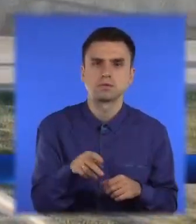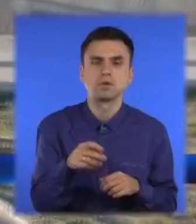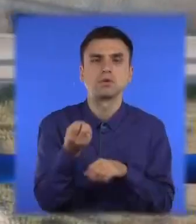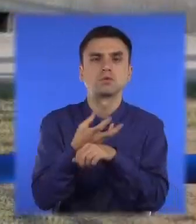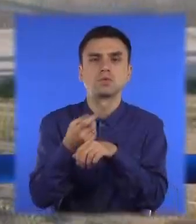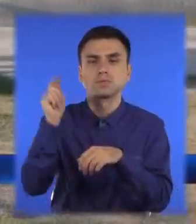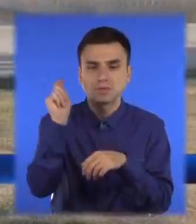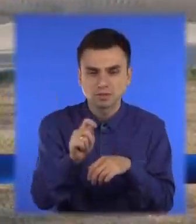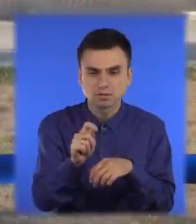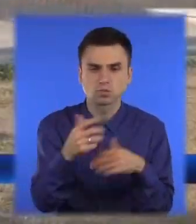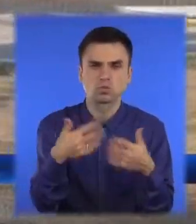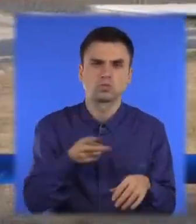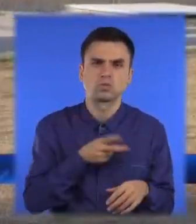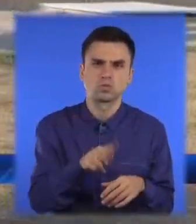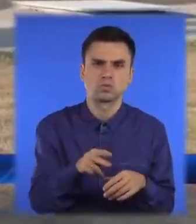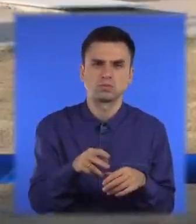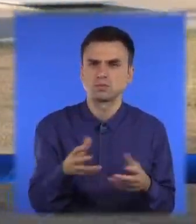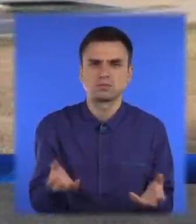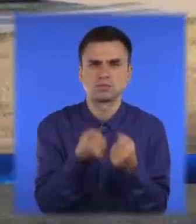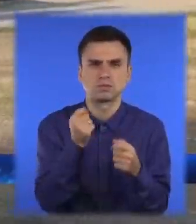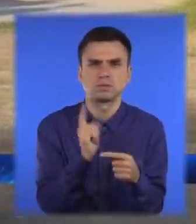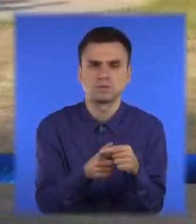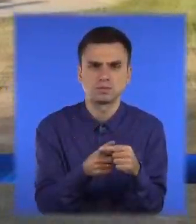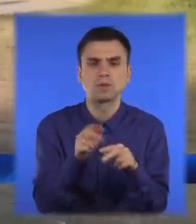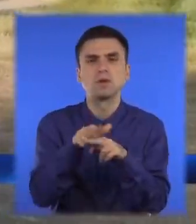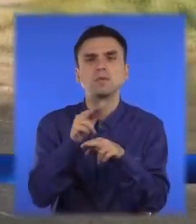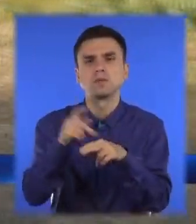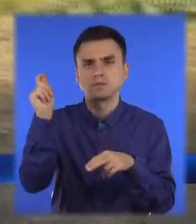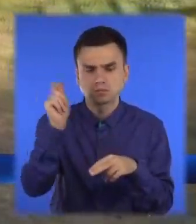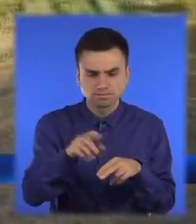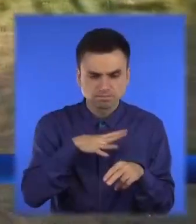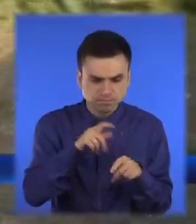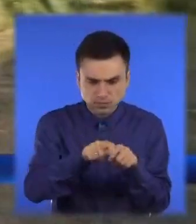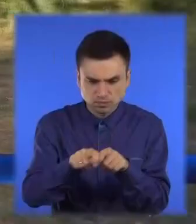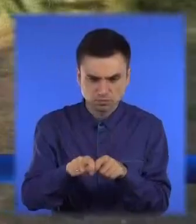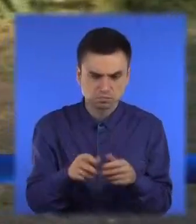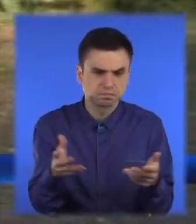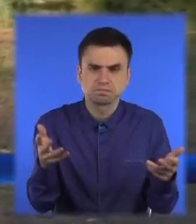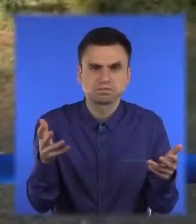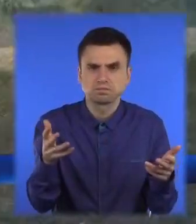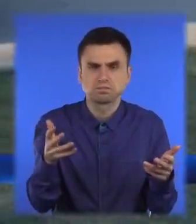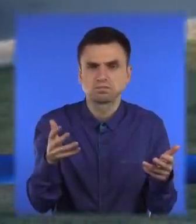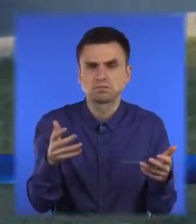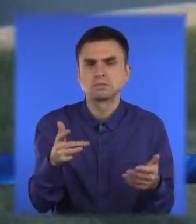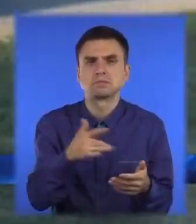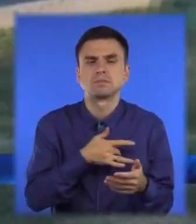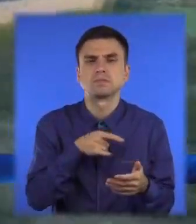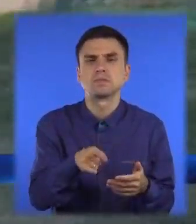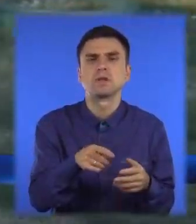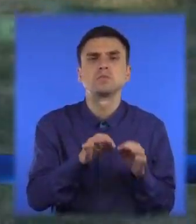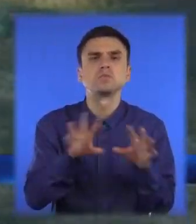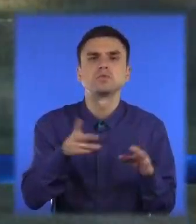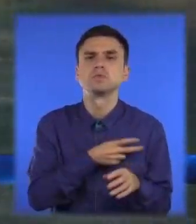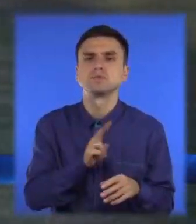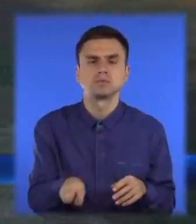дідуся. Тіло померлого оглянули поліцейський та судово-медичний експерт. За попереднім висновком, причиною смерті стала